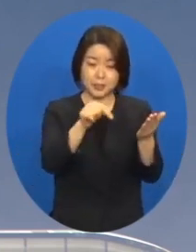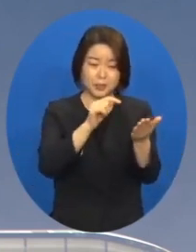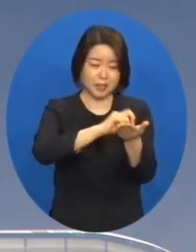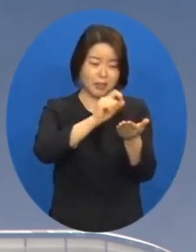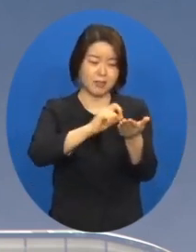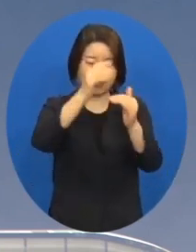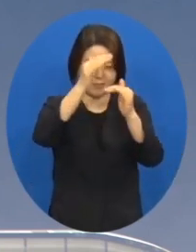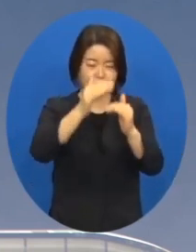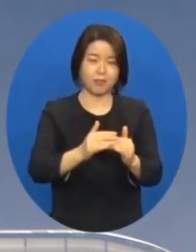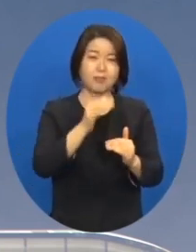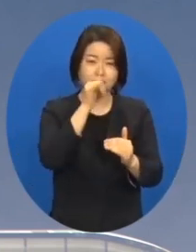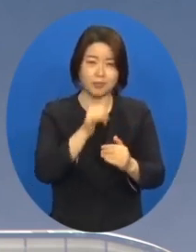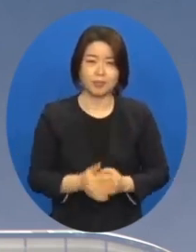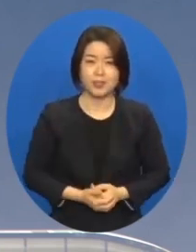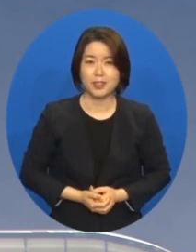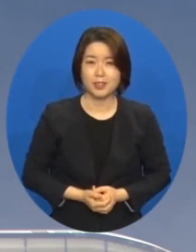있습니다.